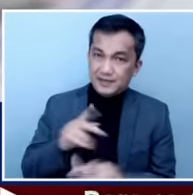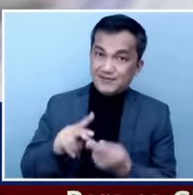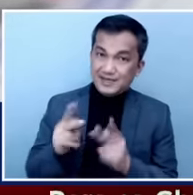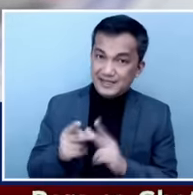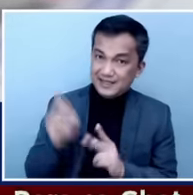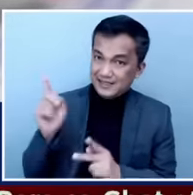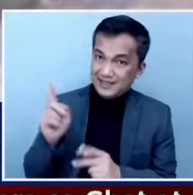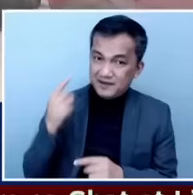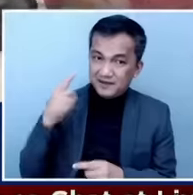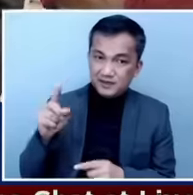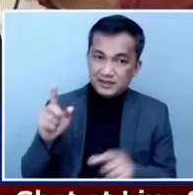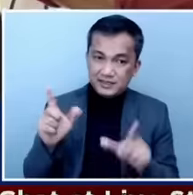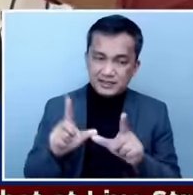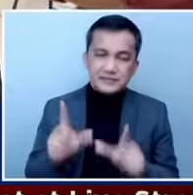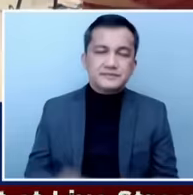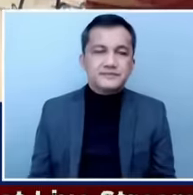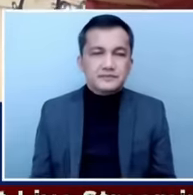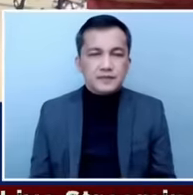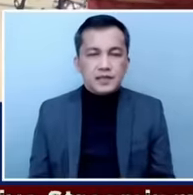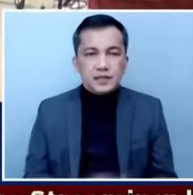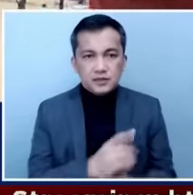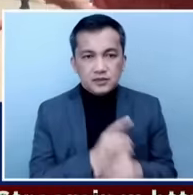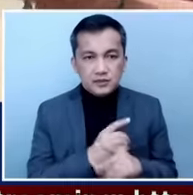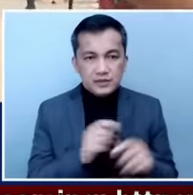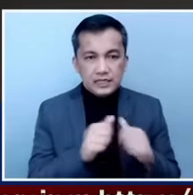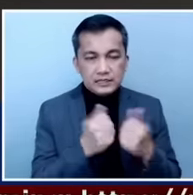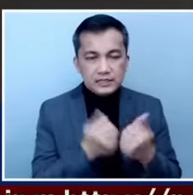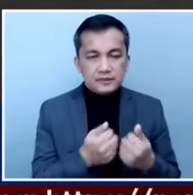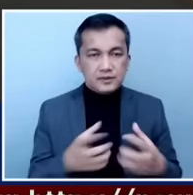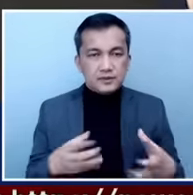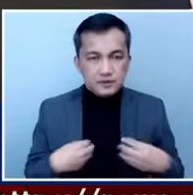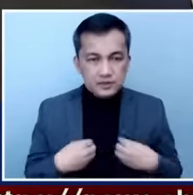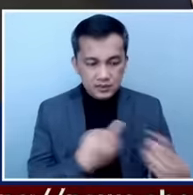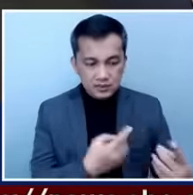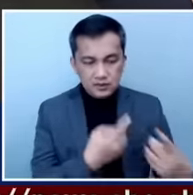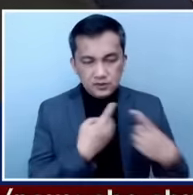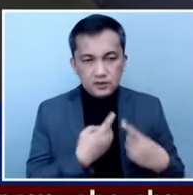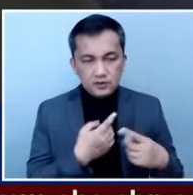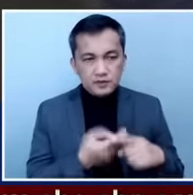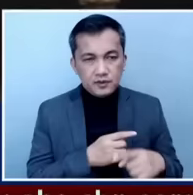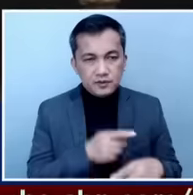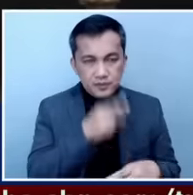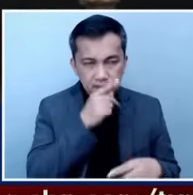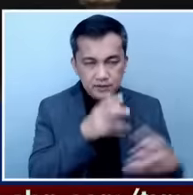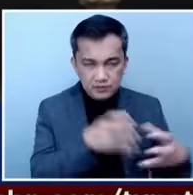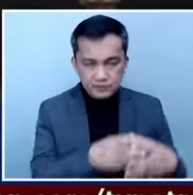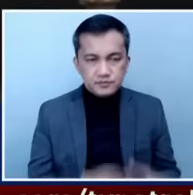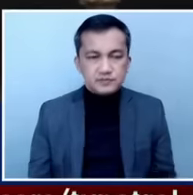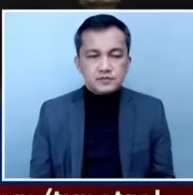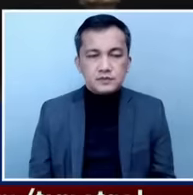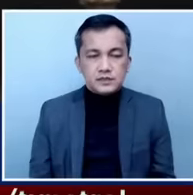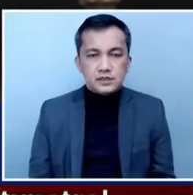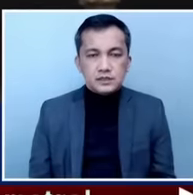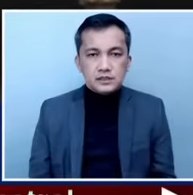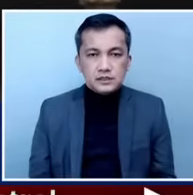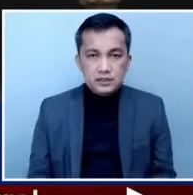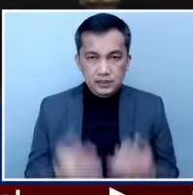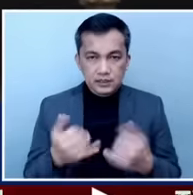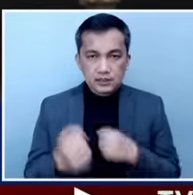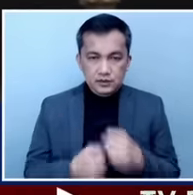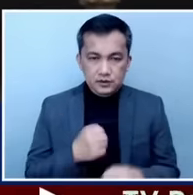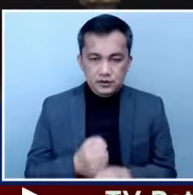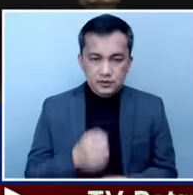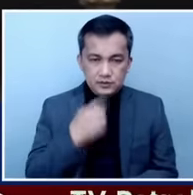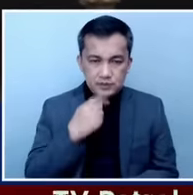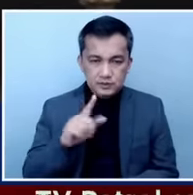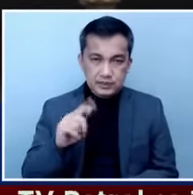sa lisensya. Dumipensa din ang ahensya sa pagtanggap ng donasyon mula sa pribadong sektor. Para sa taong ito, sinabi ng